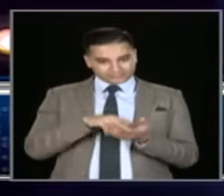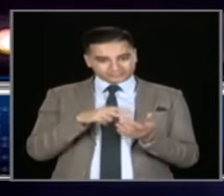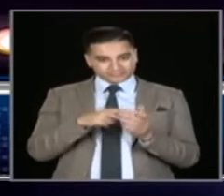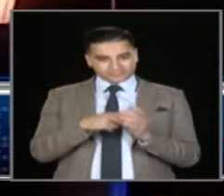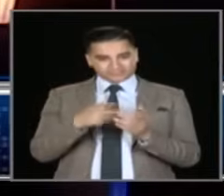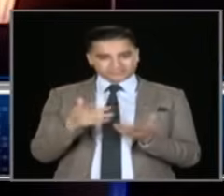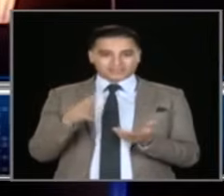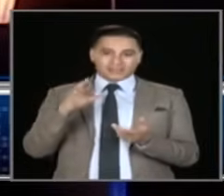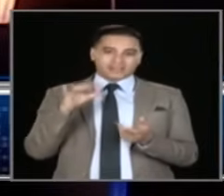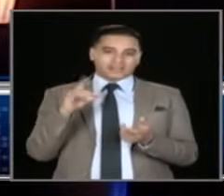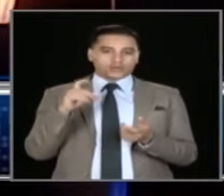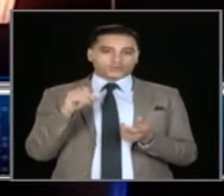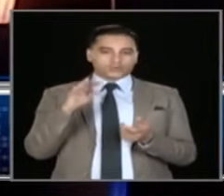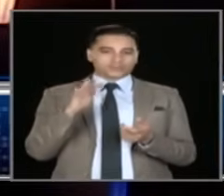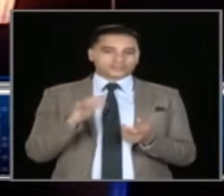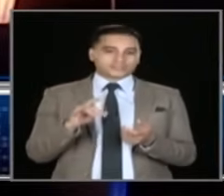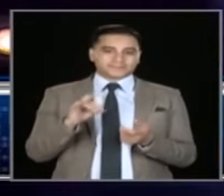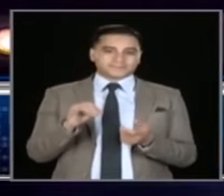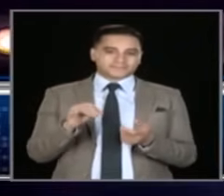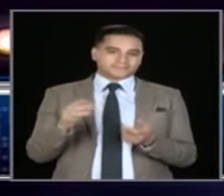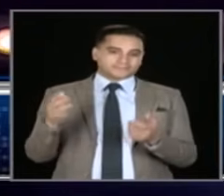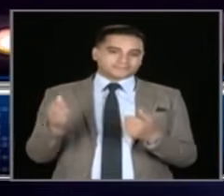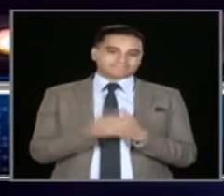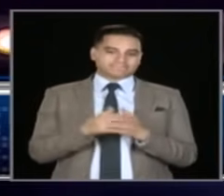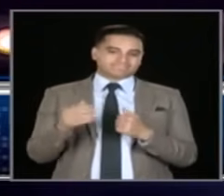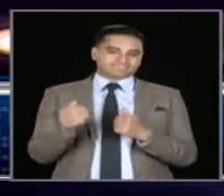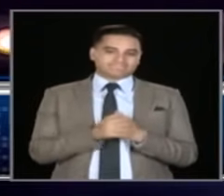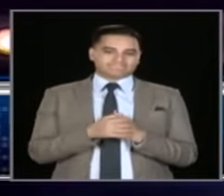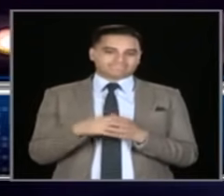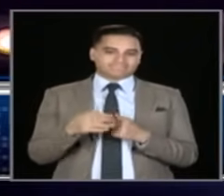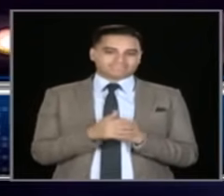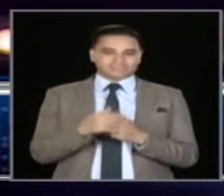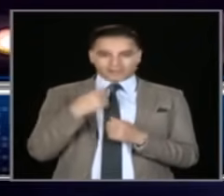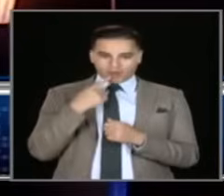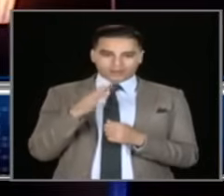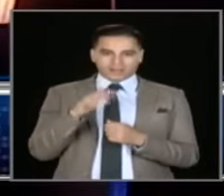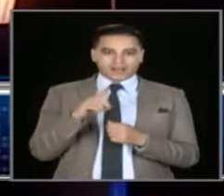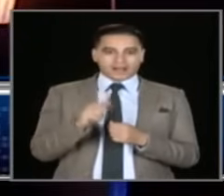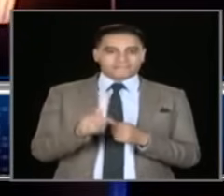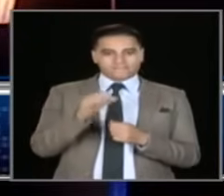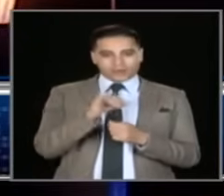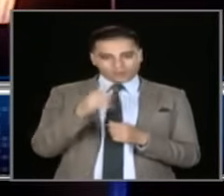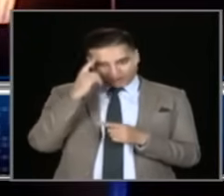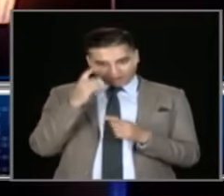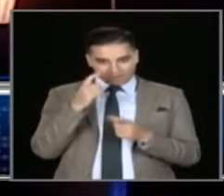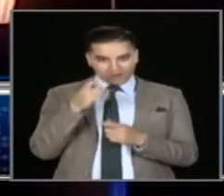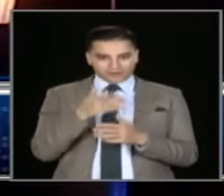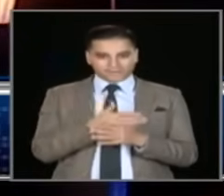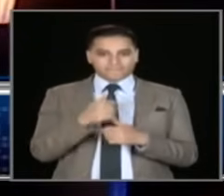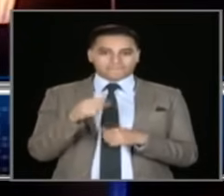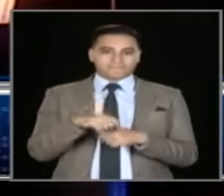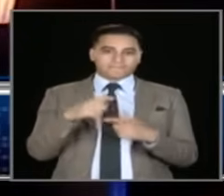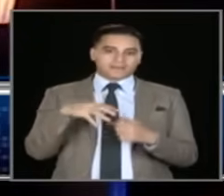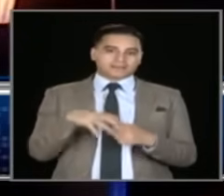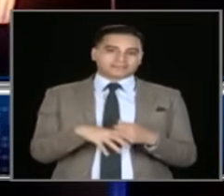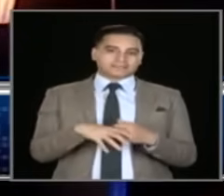هيروشيما. ايوه، كنت عايز اقول هيروشيما بس قلت كده. المدينة انا قلت للباوي هيجيبها صح، هيفكر ويجيبها. ما انا في المدينة، ما قبة